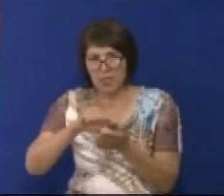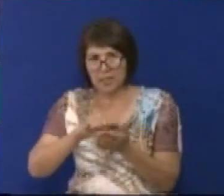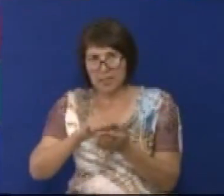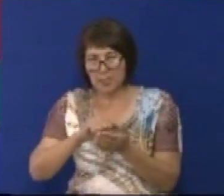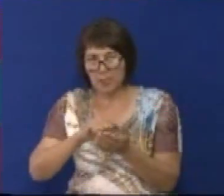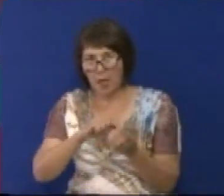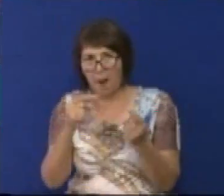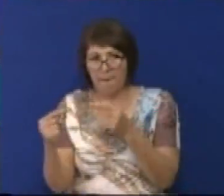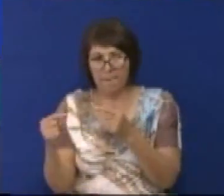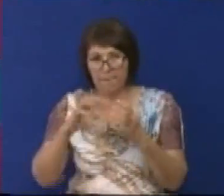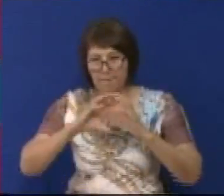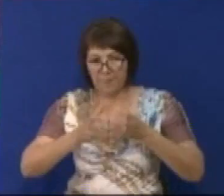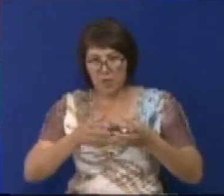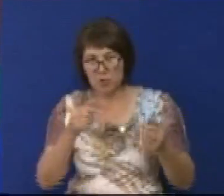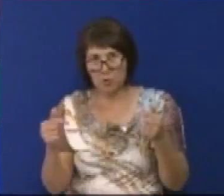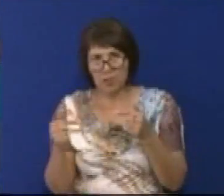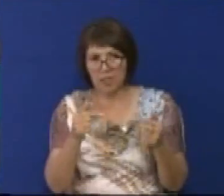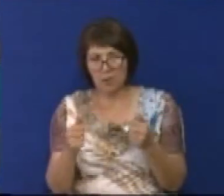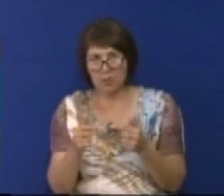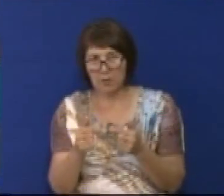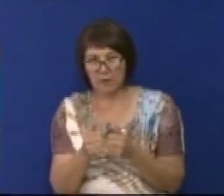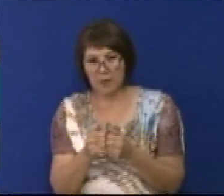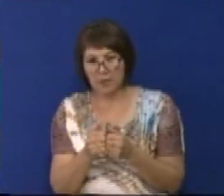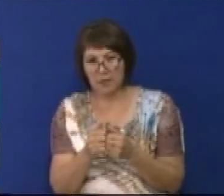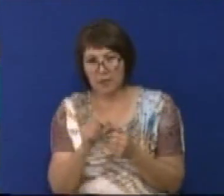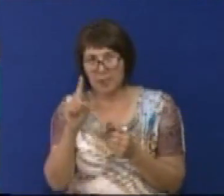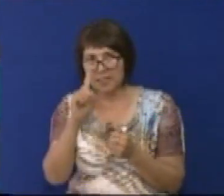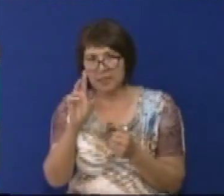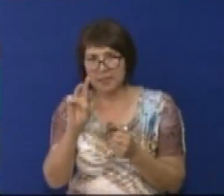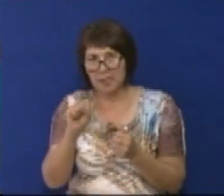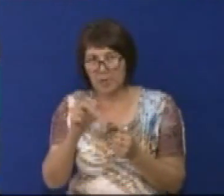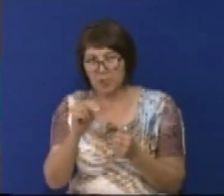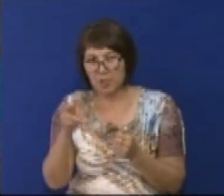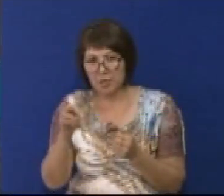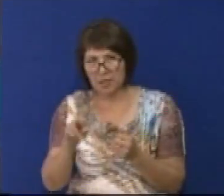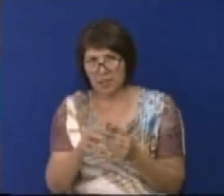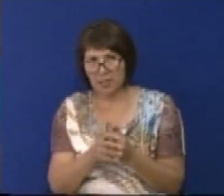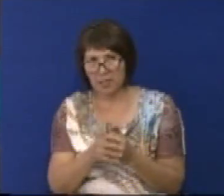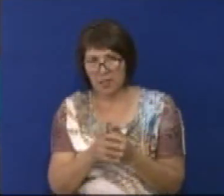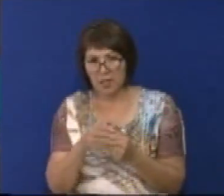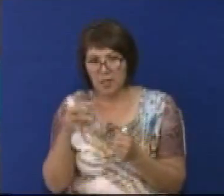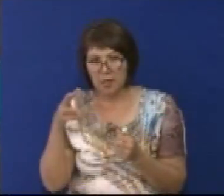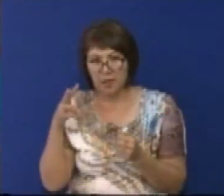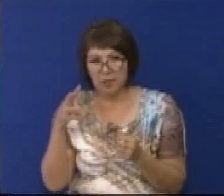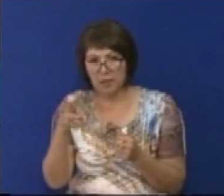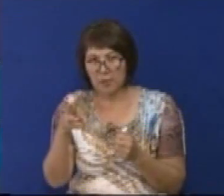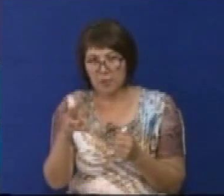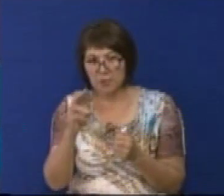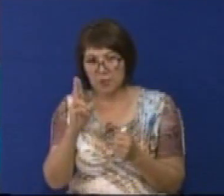шығып, Павлодар, Шығыс Қазақстан және Новосібір облыстарымен жүгіріп өтпек. Бағыттың жалпы қашықтығы 3500 шақырымды